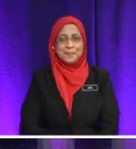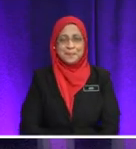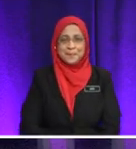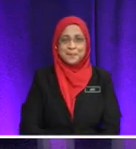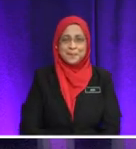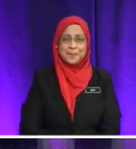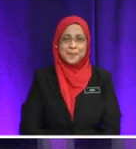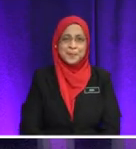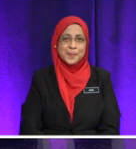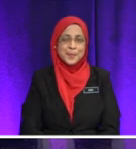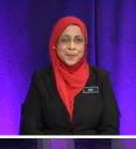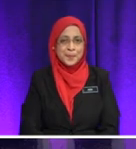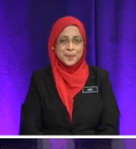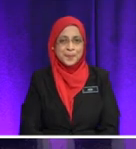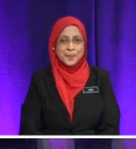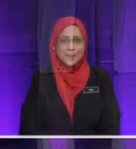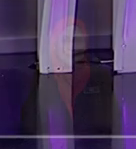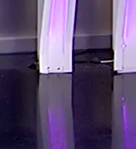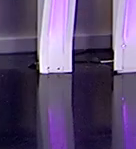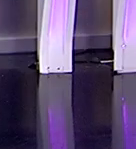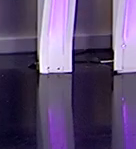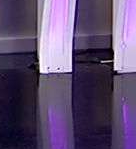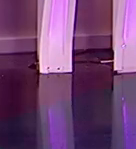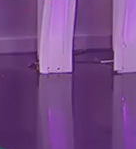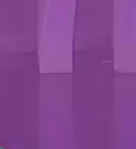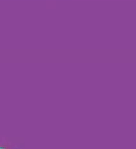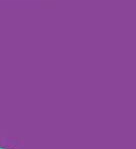joki dan saksikan profil guru untuk episode kali ini